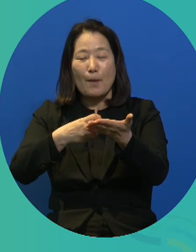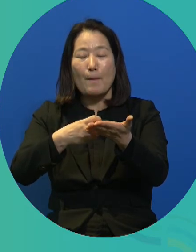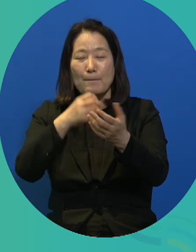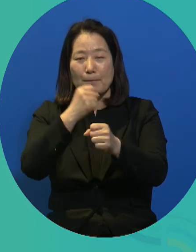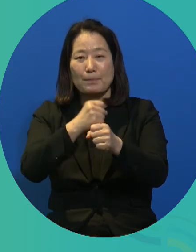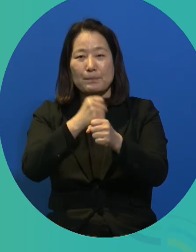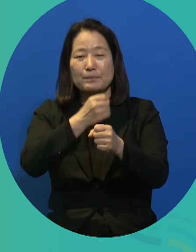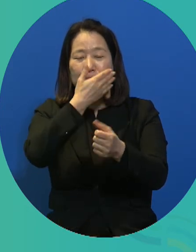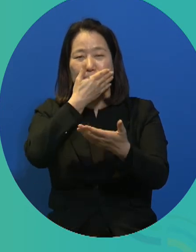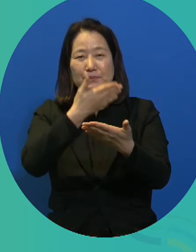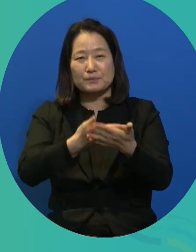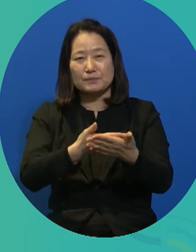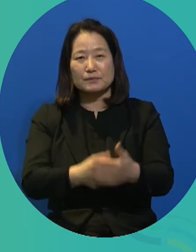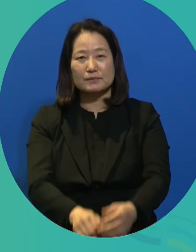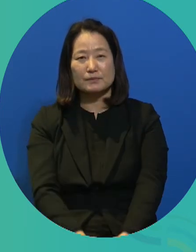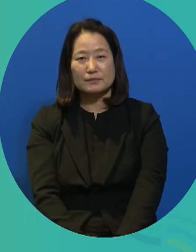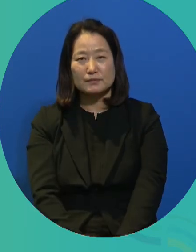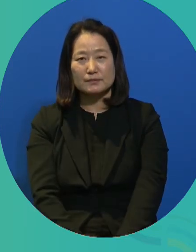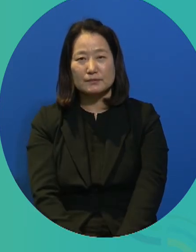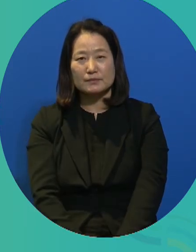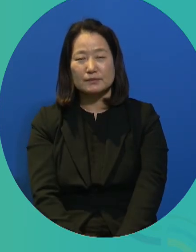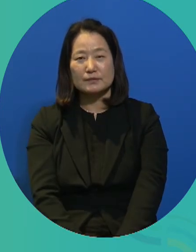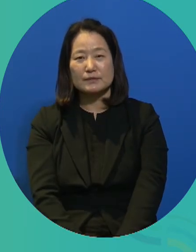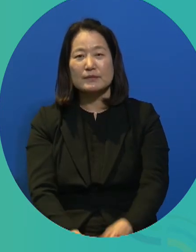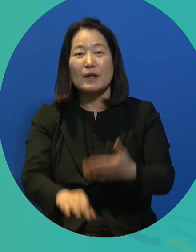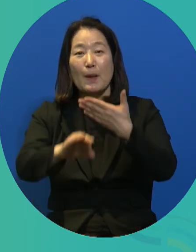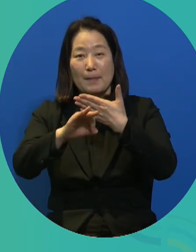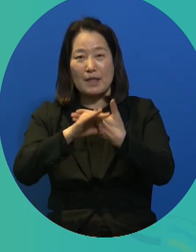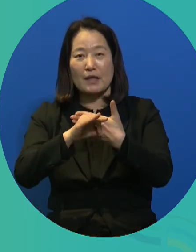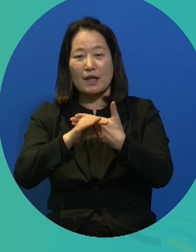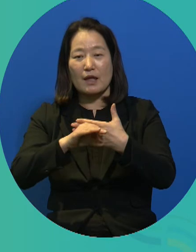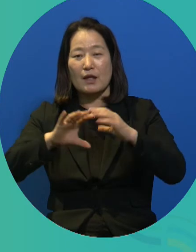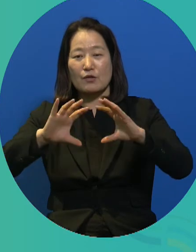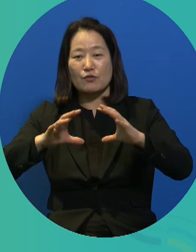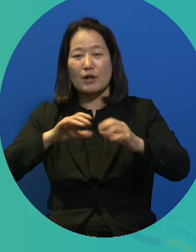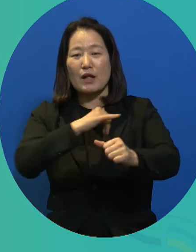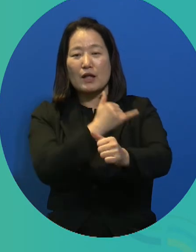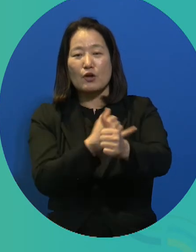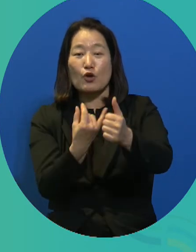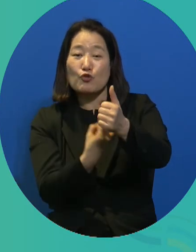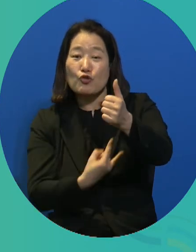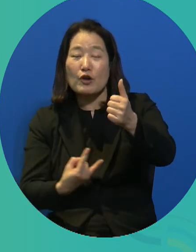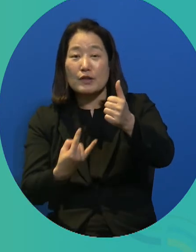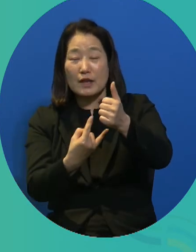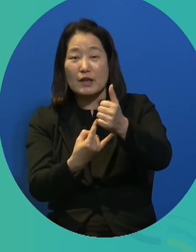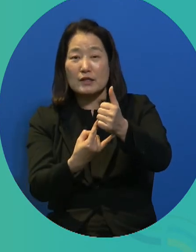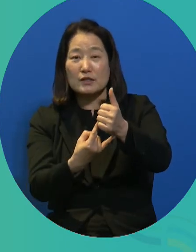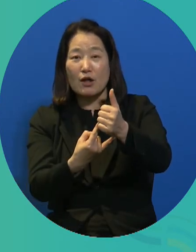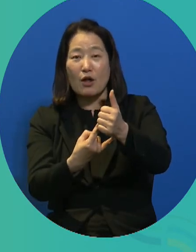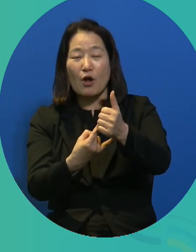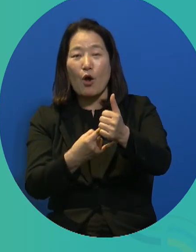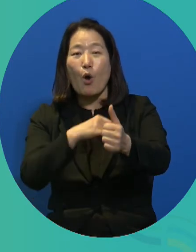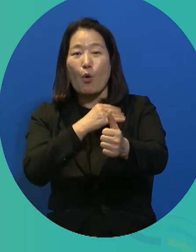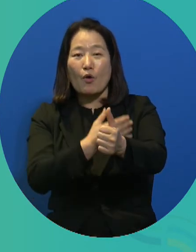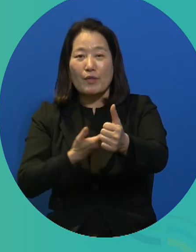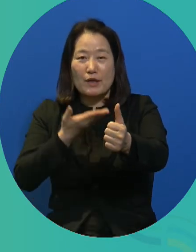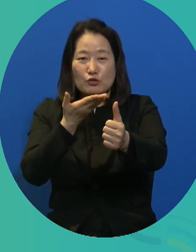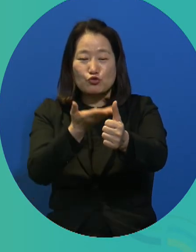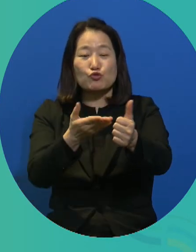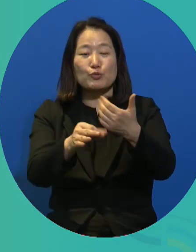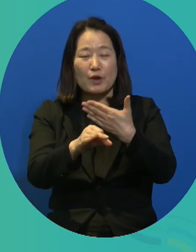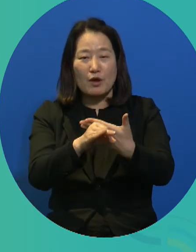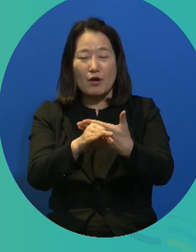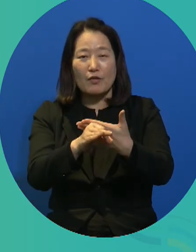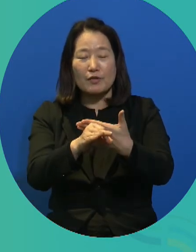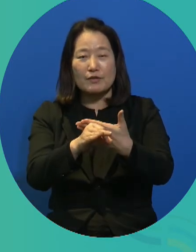만약에 이제 국가인권위원회가 권한을 가져간다고 하면 이 과정에 대한 권고 이행에 대한, 특히 이 부분에